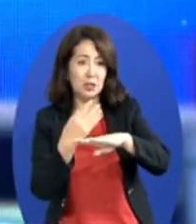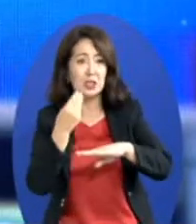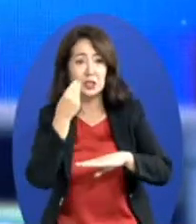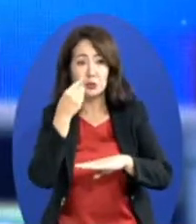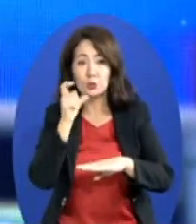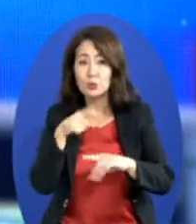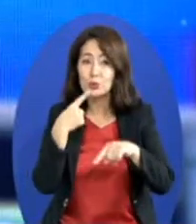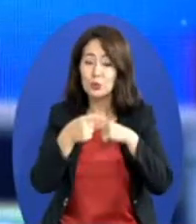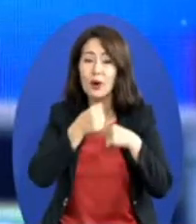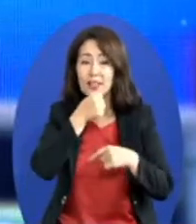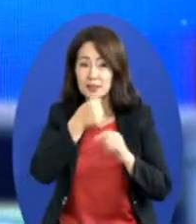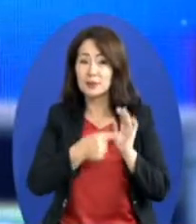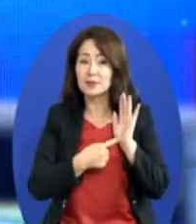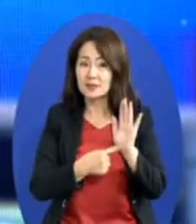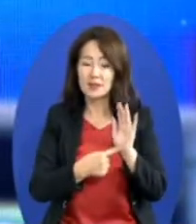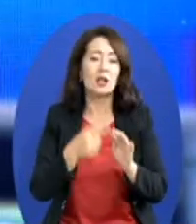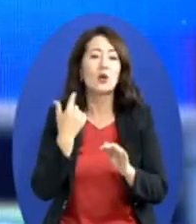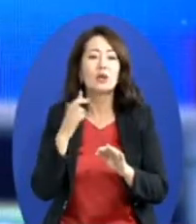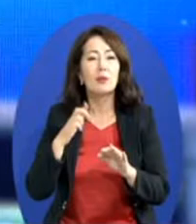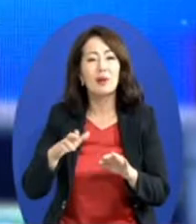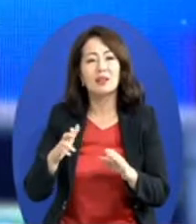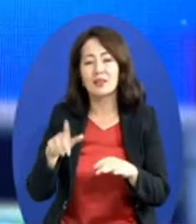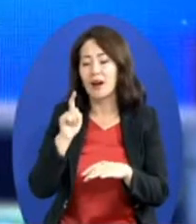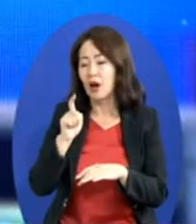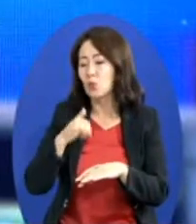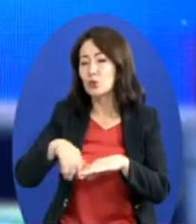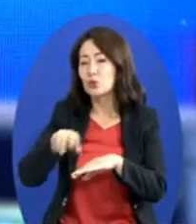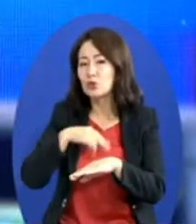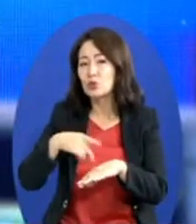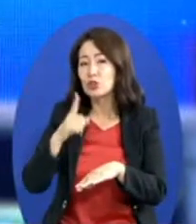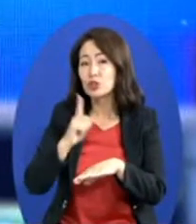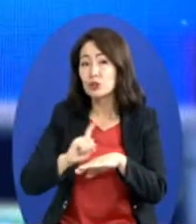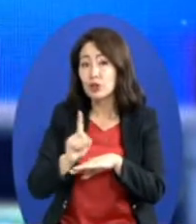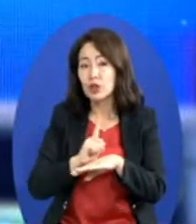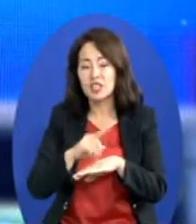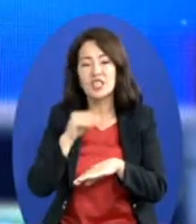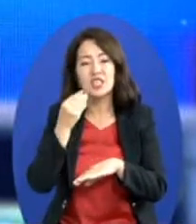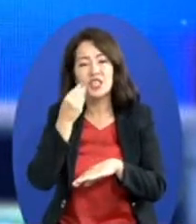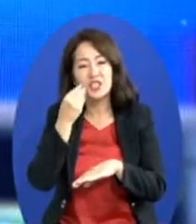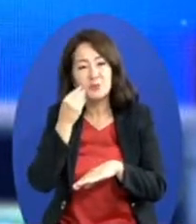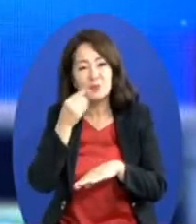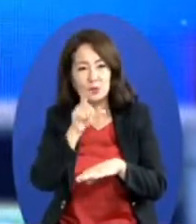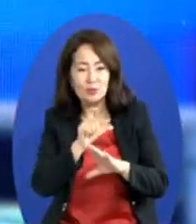байгаа жимсчний тухайнуудаа сурвалжлаа. Нийслэлийн хаулт дүүргийн 1-р хороон тариалалт хийдэг жимсчин хамаагийн талбайд